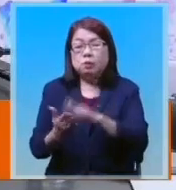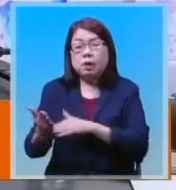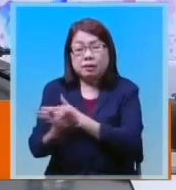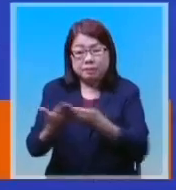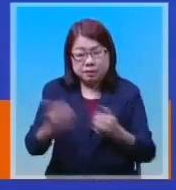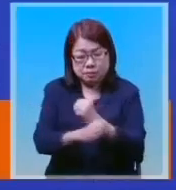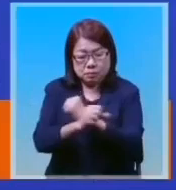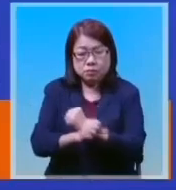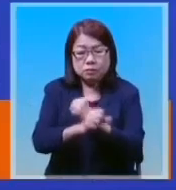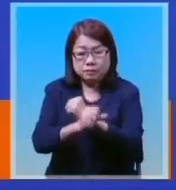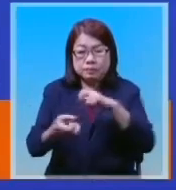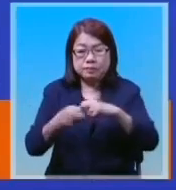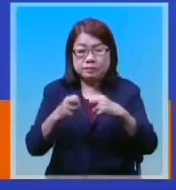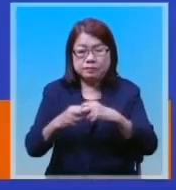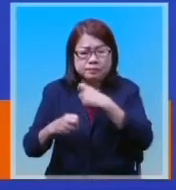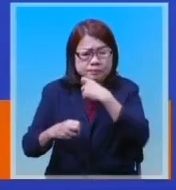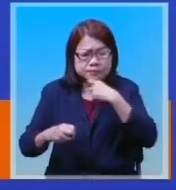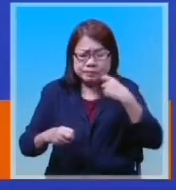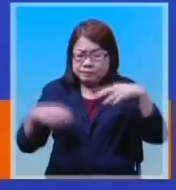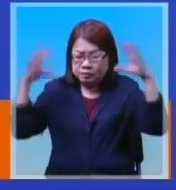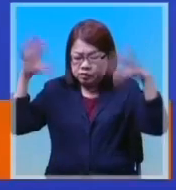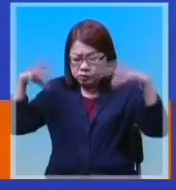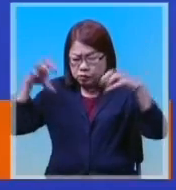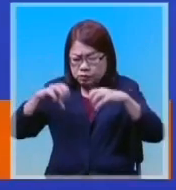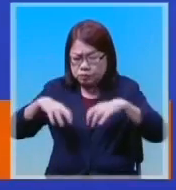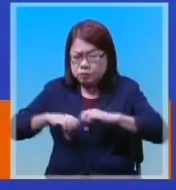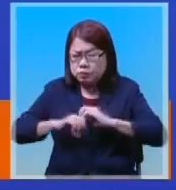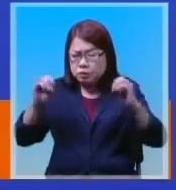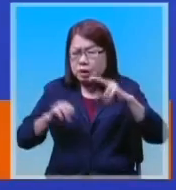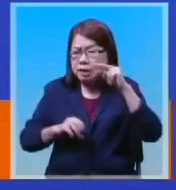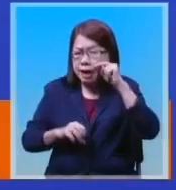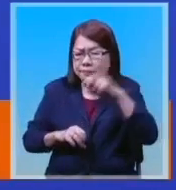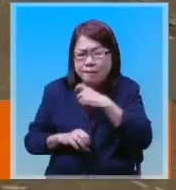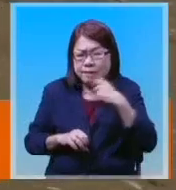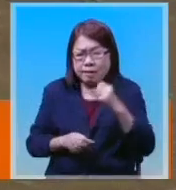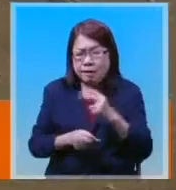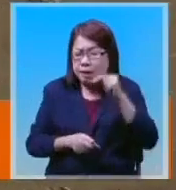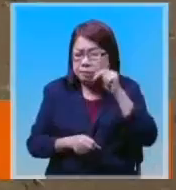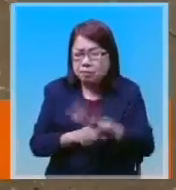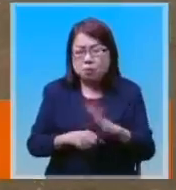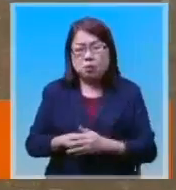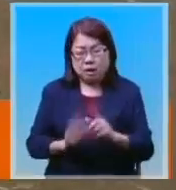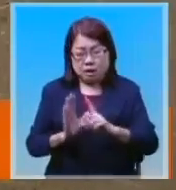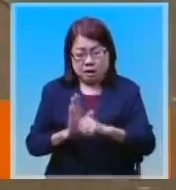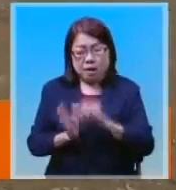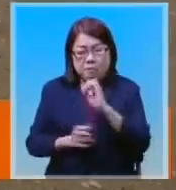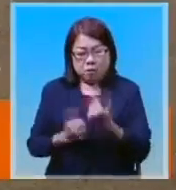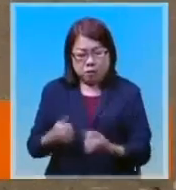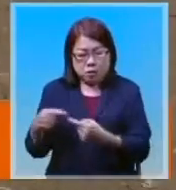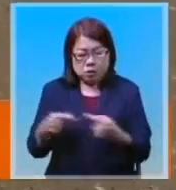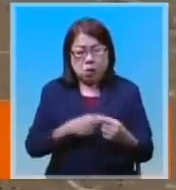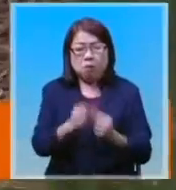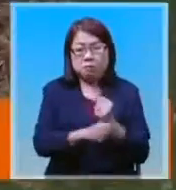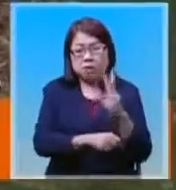งขึ้นเลขาธิการสำนักงานทรัพยากรน้ำแห่งชาติระบุว่าสถานการณ์ภัยแล้งขณะนี้จนถึงปี2563